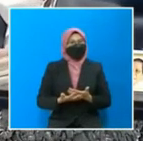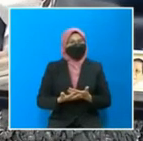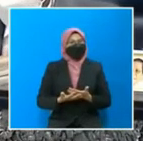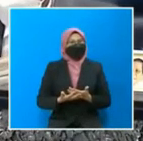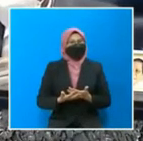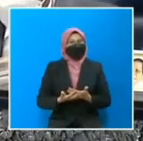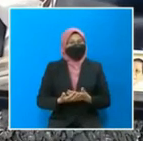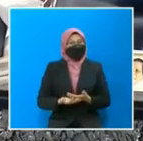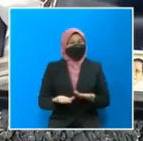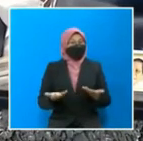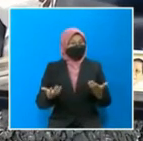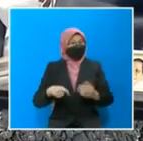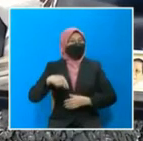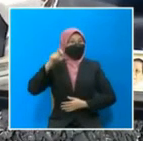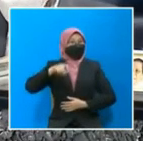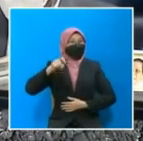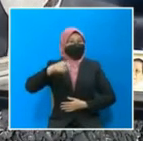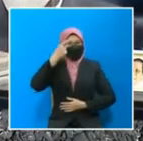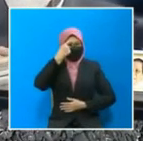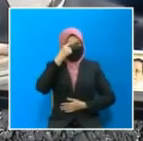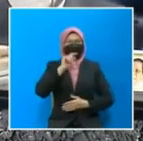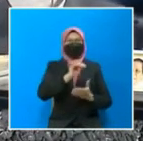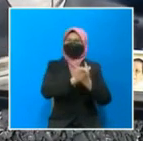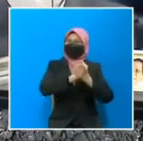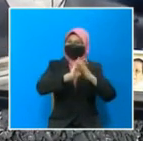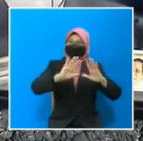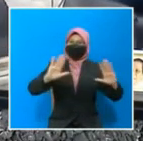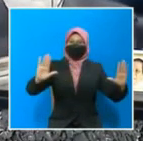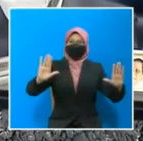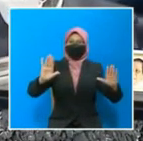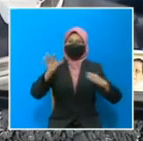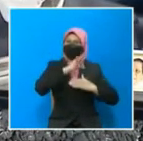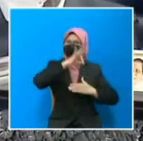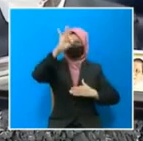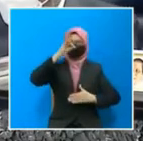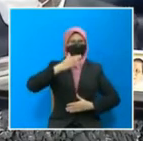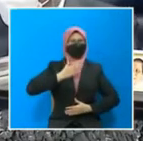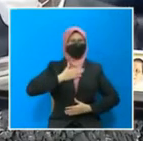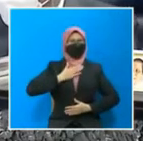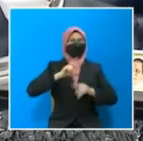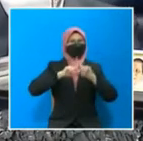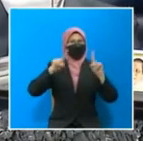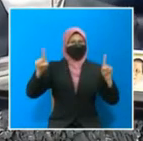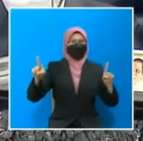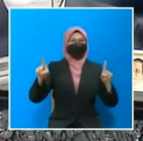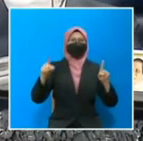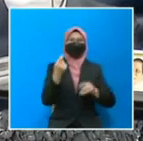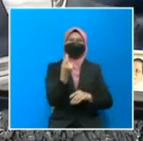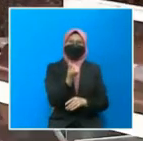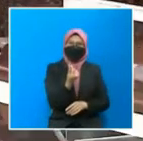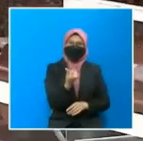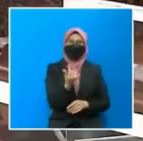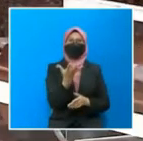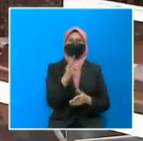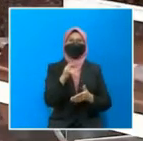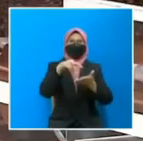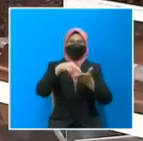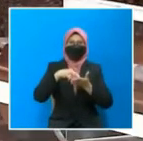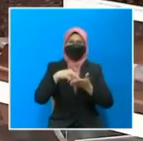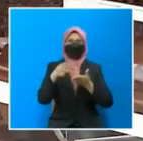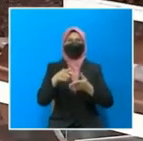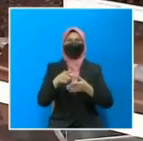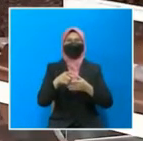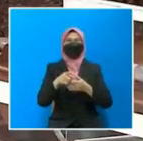Dan adalah perlu untuk menyelamatkan bukan sahaja nyawa tetapi juga mata pencarian dengan satu anjakan